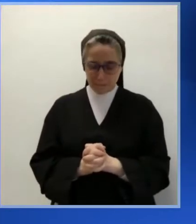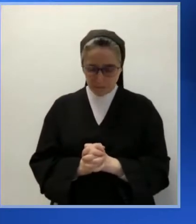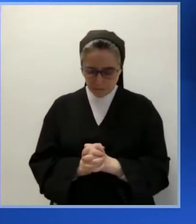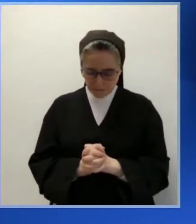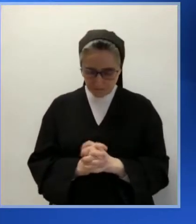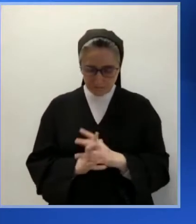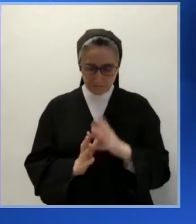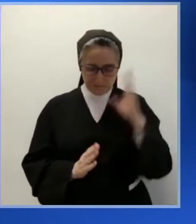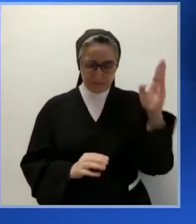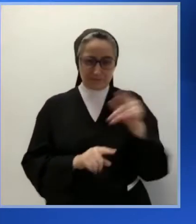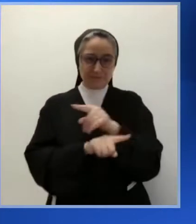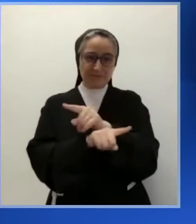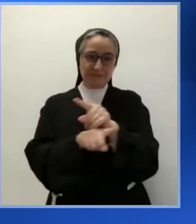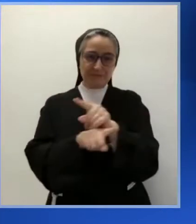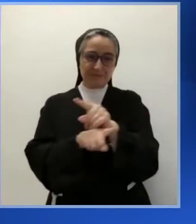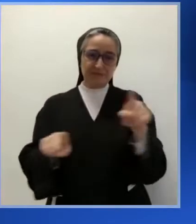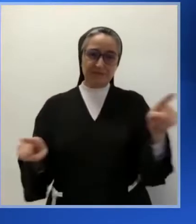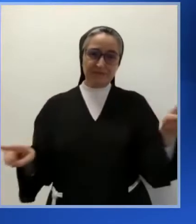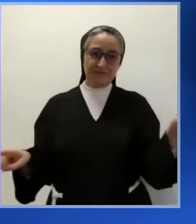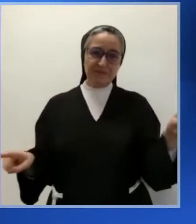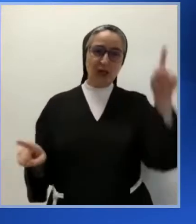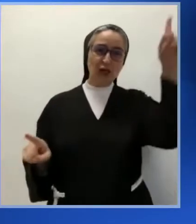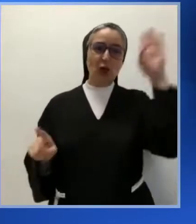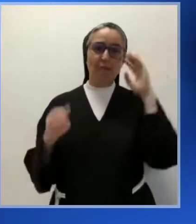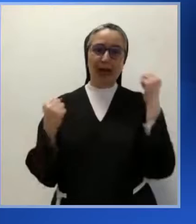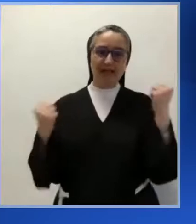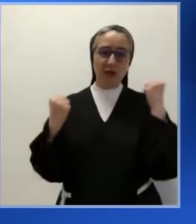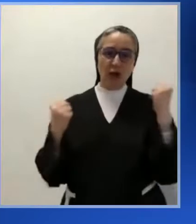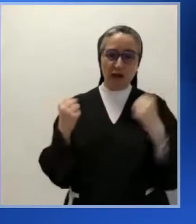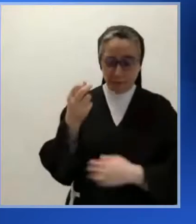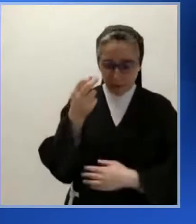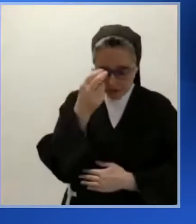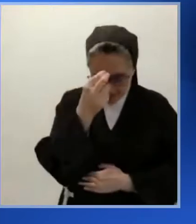Et benedictio Dei omnipotentis,